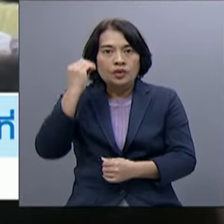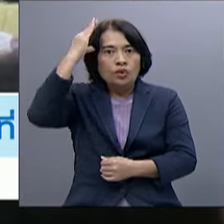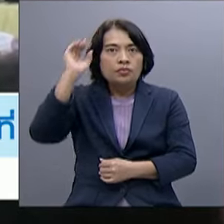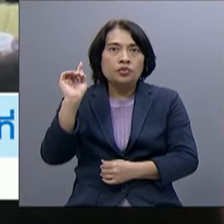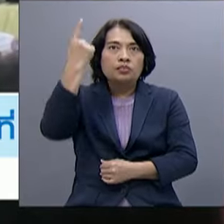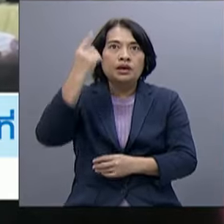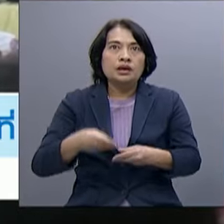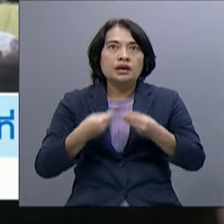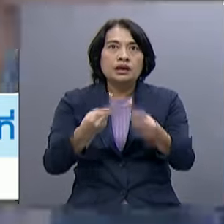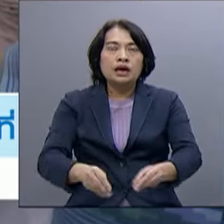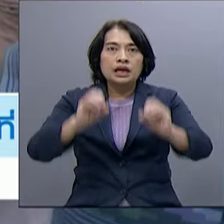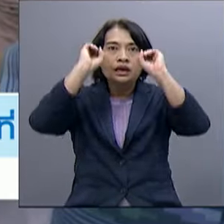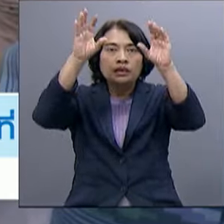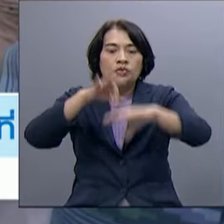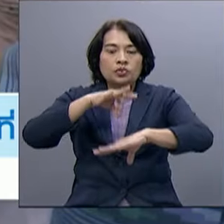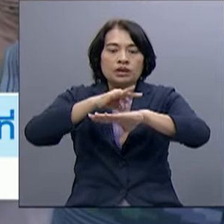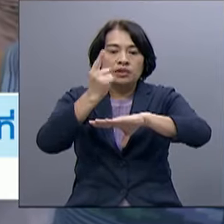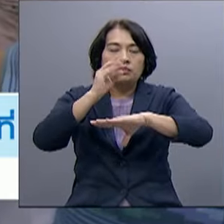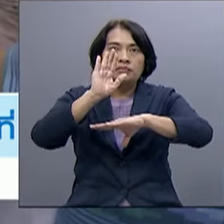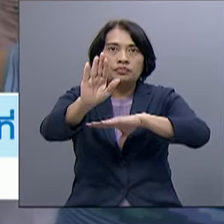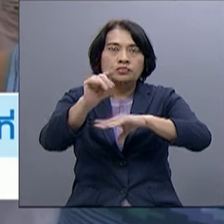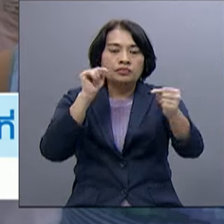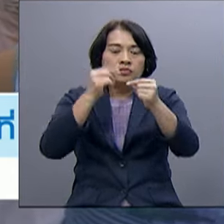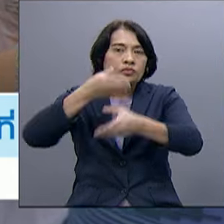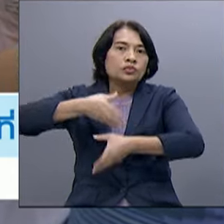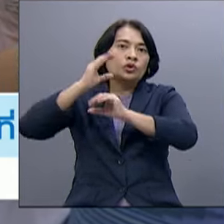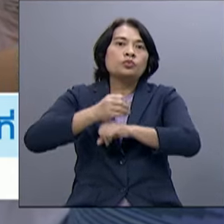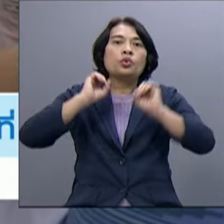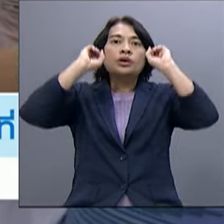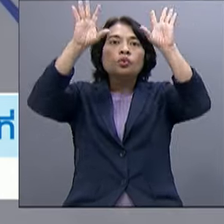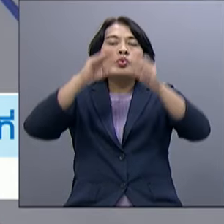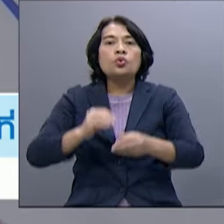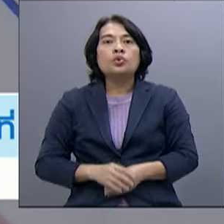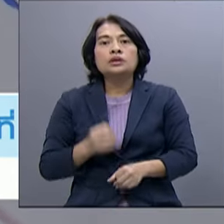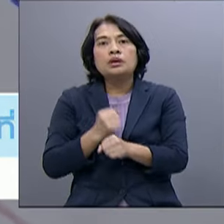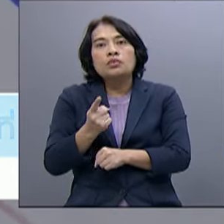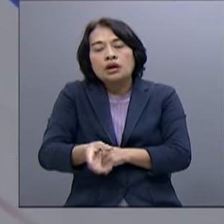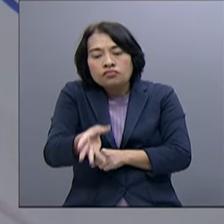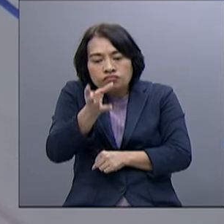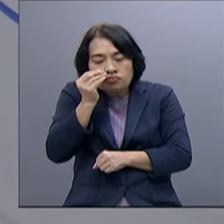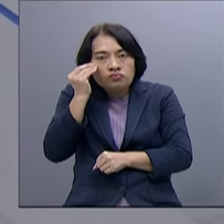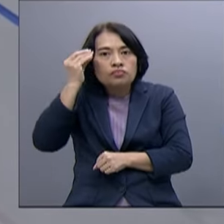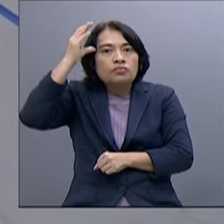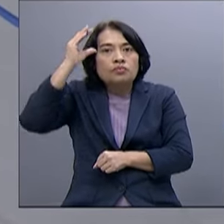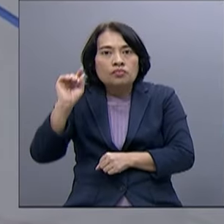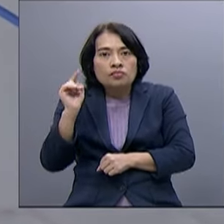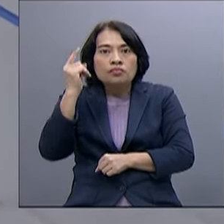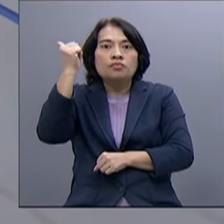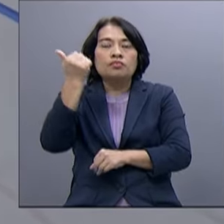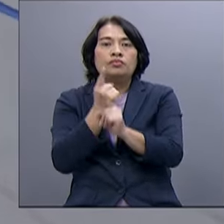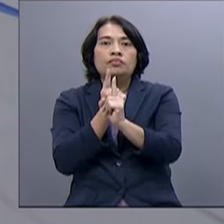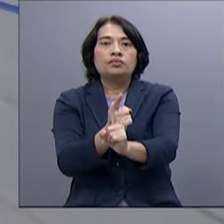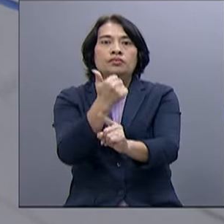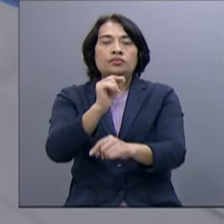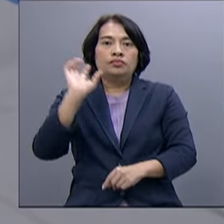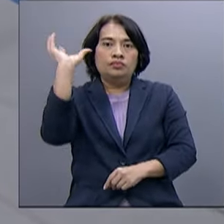ให้กับครูที่เพิ่งได้รับการบรรจุและเป็นการทบทวนครูเก่าให้เกิดความตื่นรู้แล้วก็อัปเดตองค์ความรู้ให้ทันสมัยต่อเหตุการณ์เพราะโลกแ